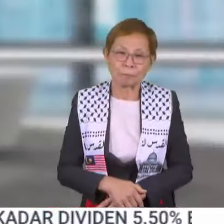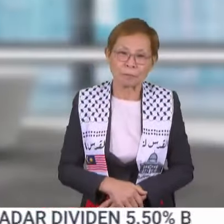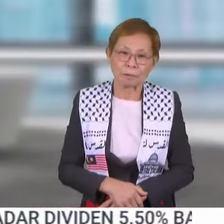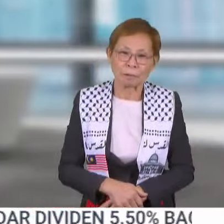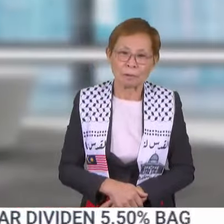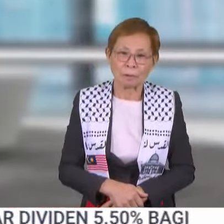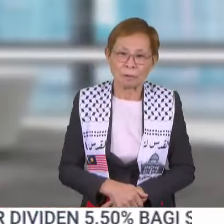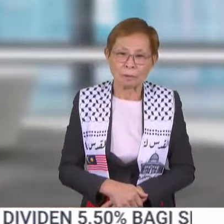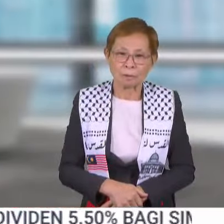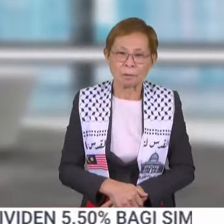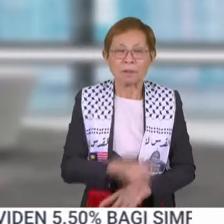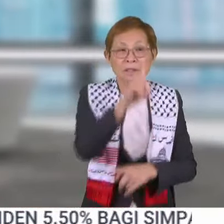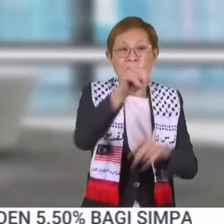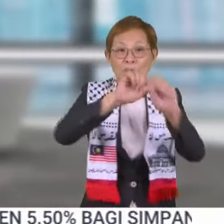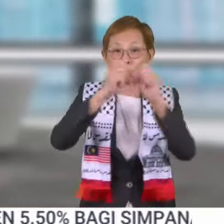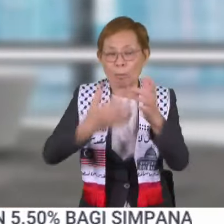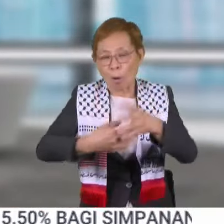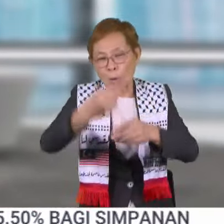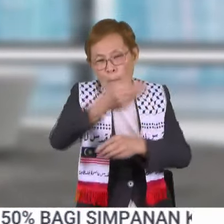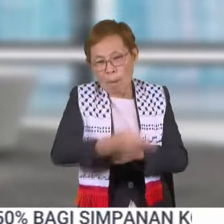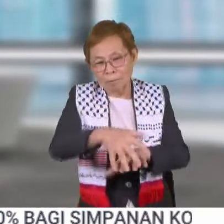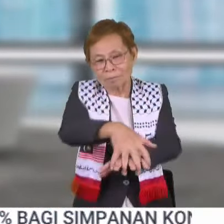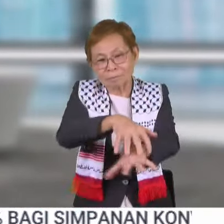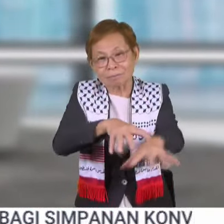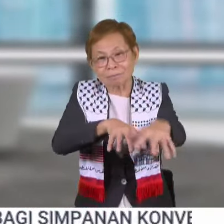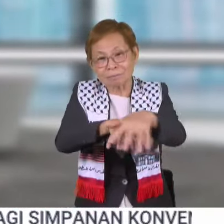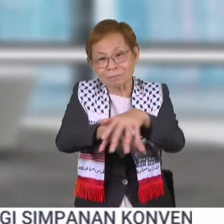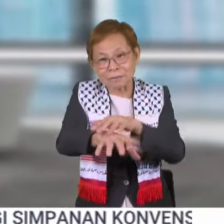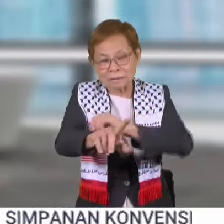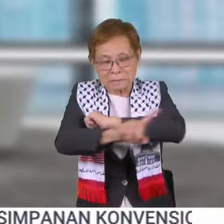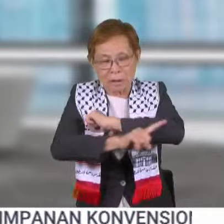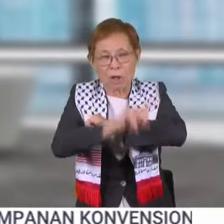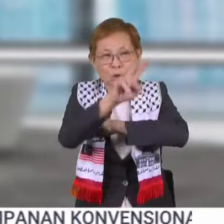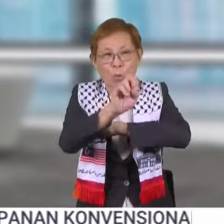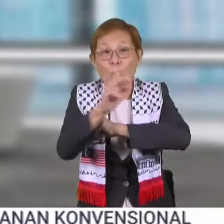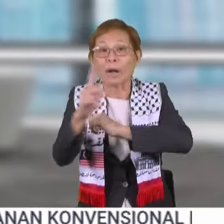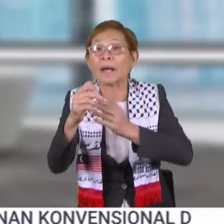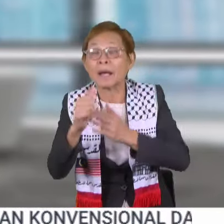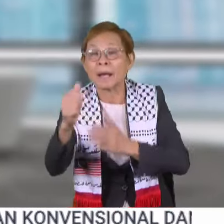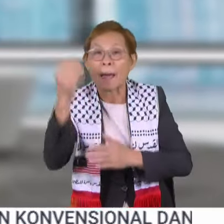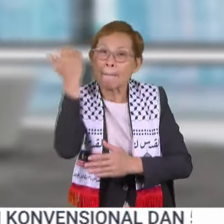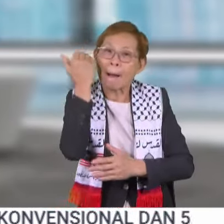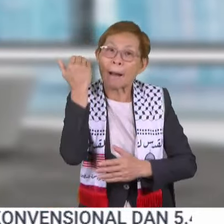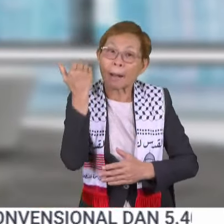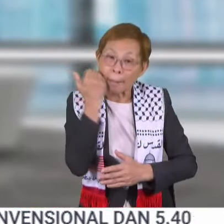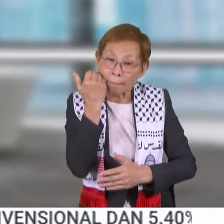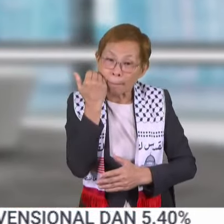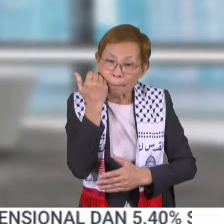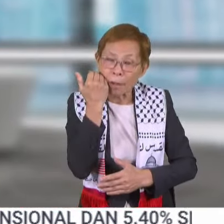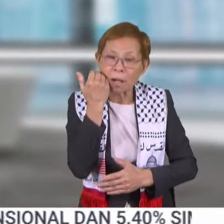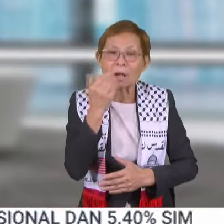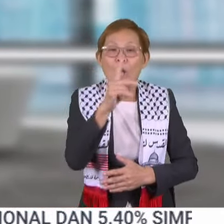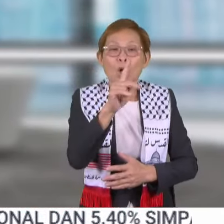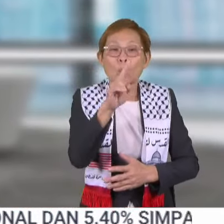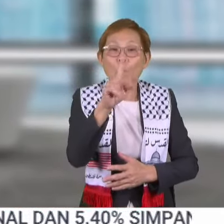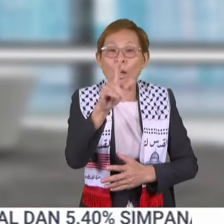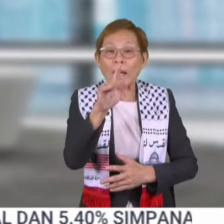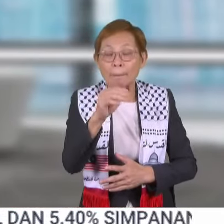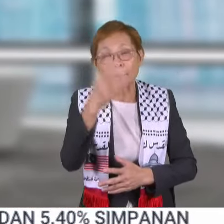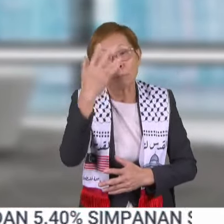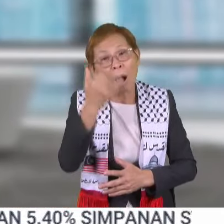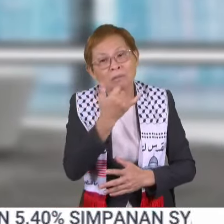Kedah sebah Syarikat pengeluar produk sarung tangan didenda r20,000 oleh Mahkamah sesyen Kulim hari ini atas